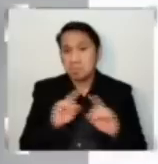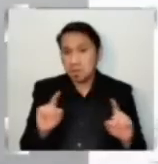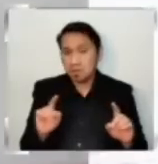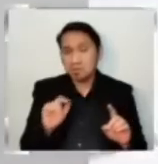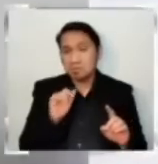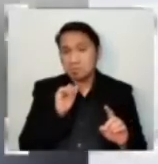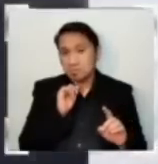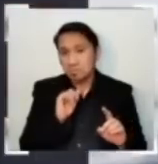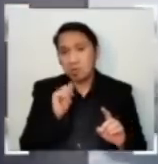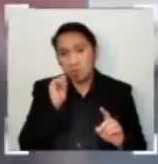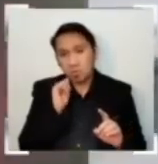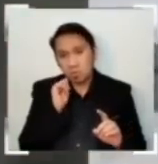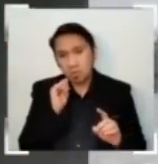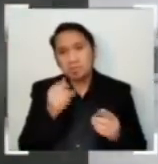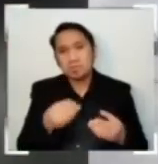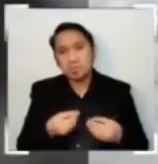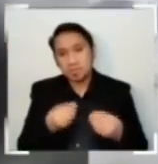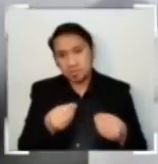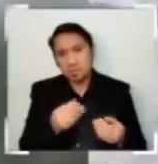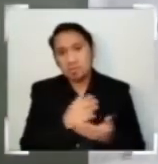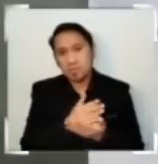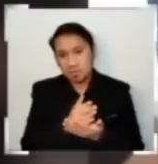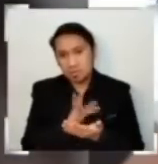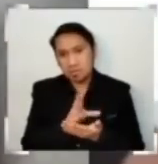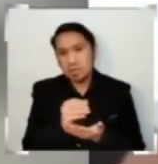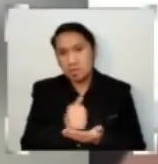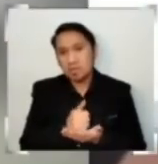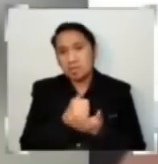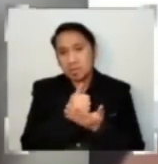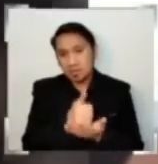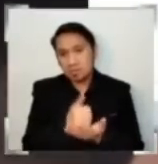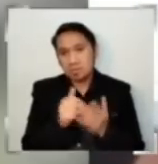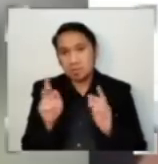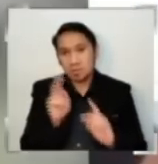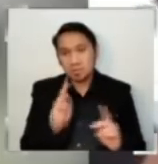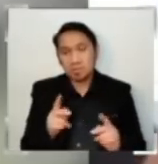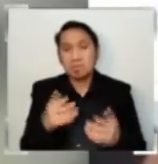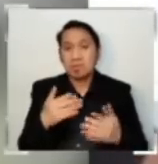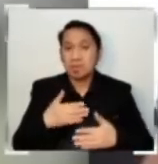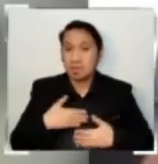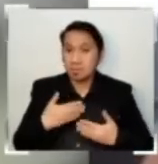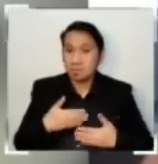na magbigay tulong din sa kapwa. Happy birthday!